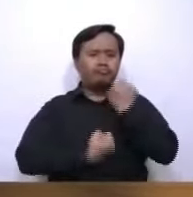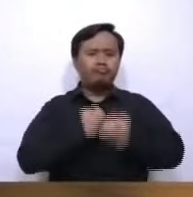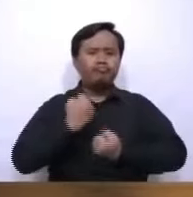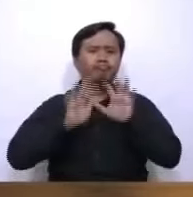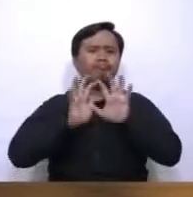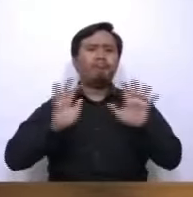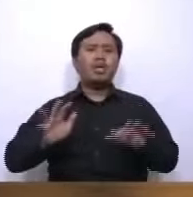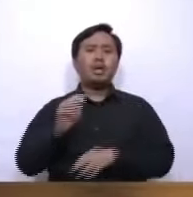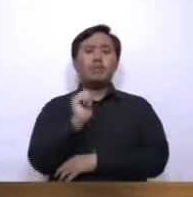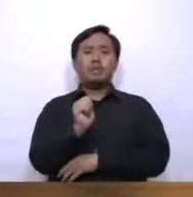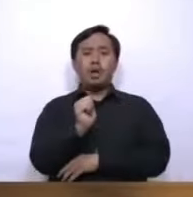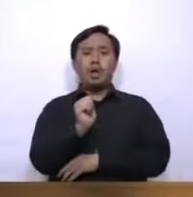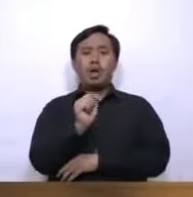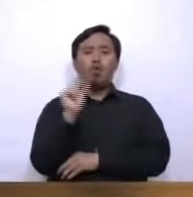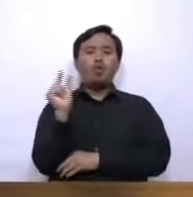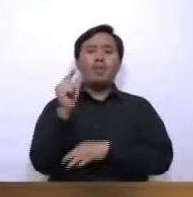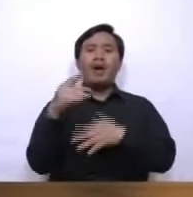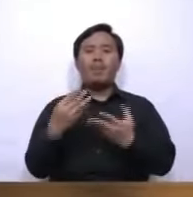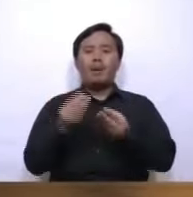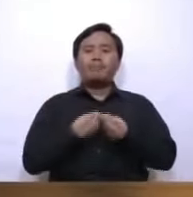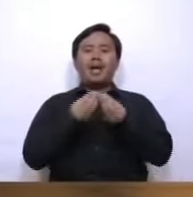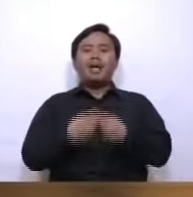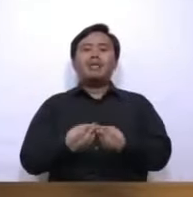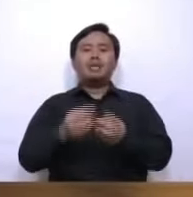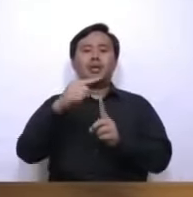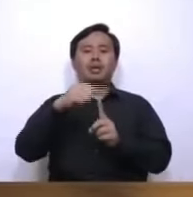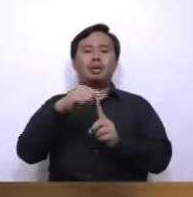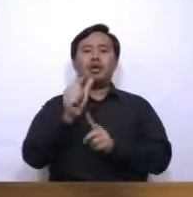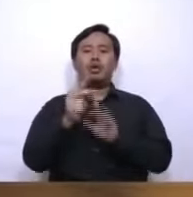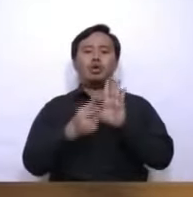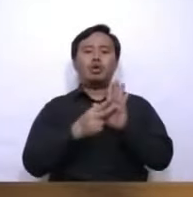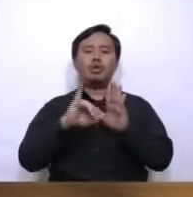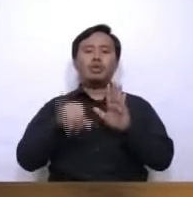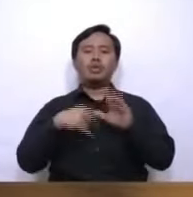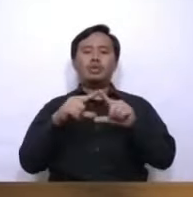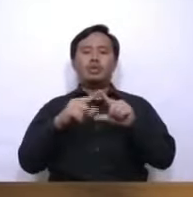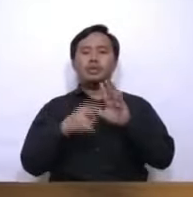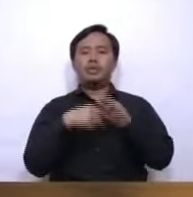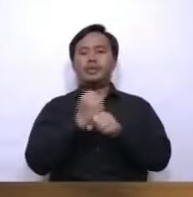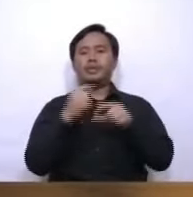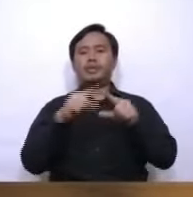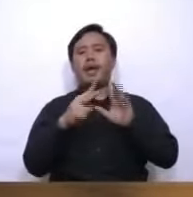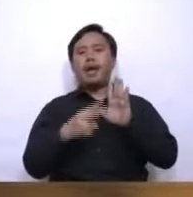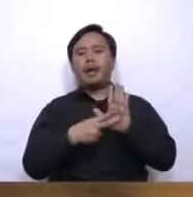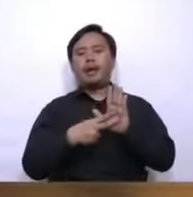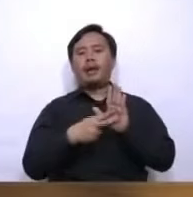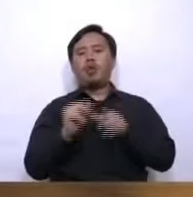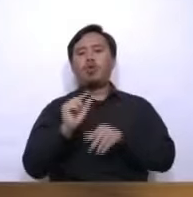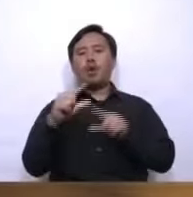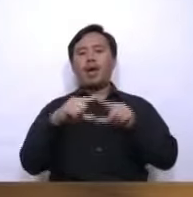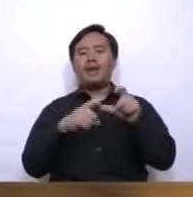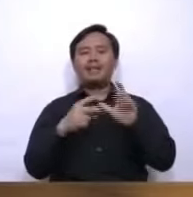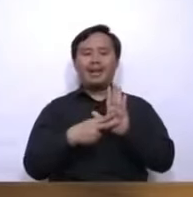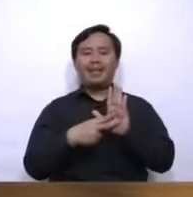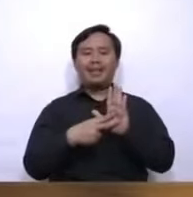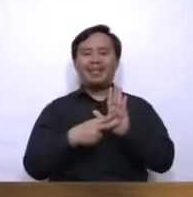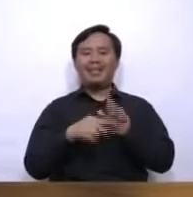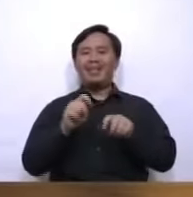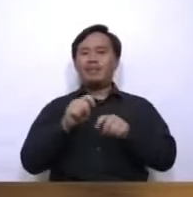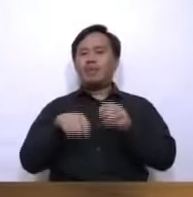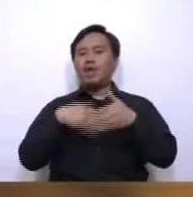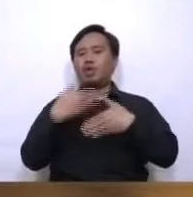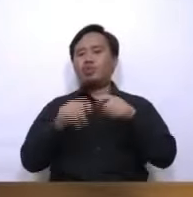Yang pertama tentu memberikan tunjangan yang baik pada ASN. Yang kedua adalah bagaimana membuat sistem. Sistem pelayanan yang tidak